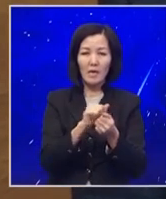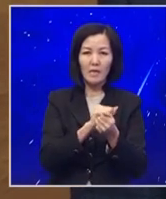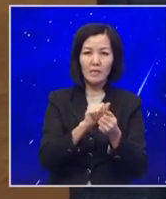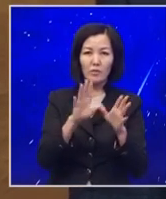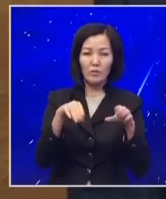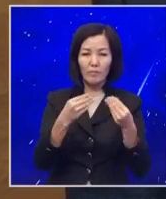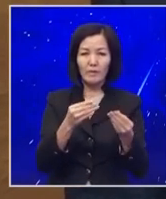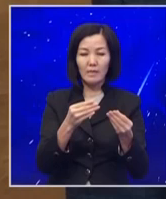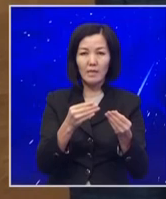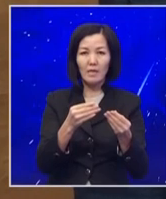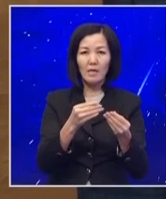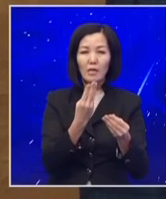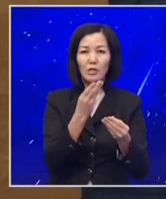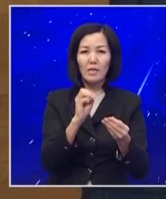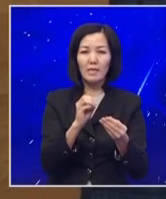тапсырылса,